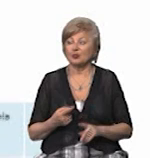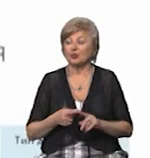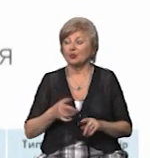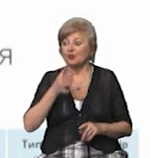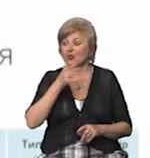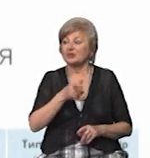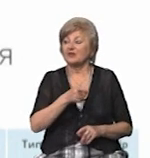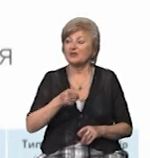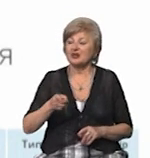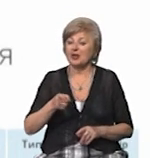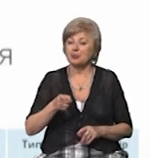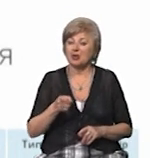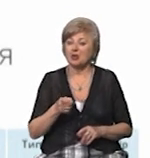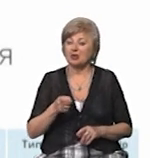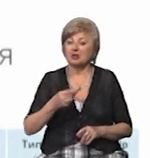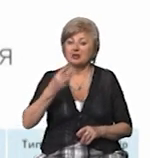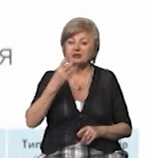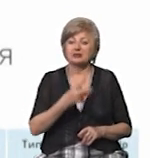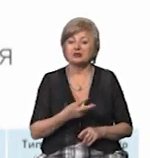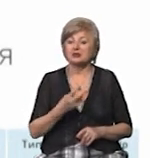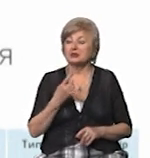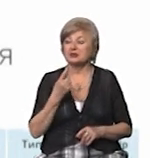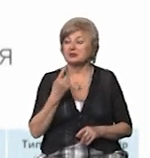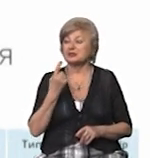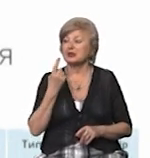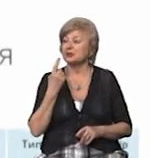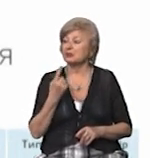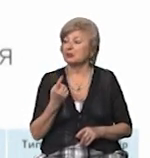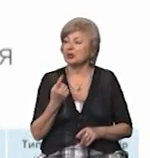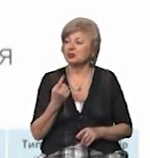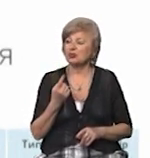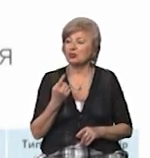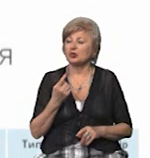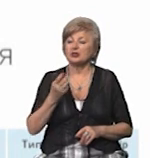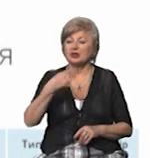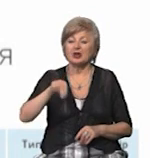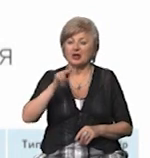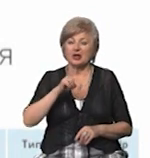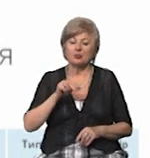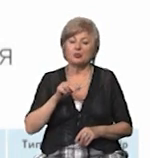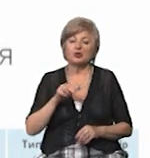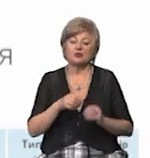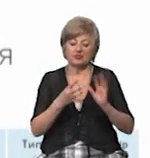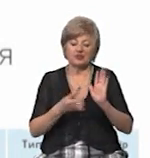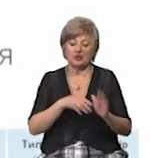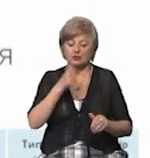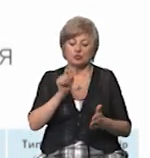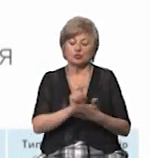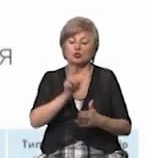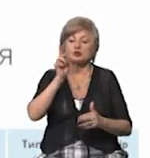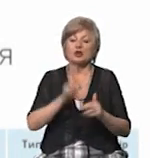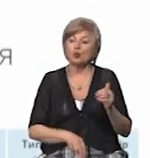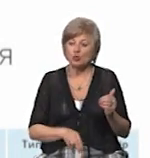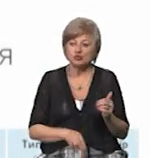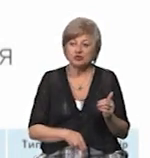поставки товарів. Ми бачимо, 31 має бути завершено 31 грудня 2019-го. І зараз